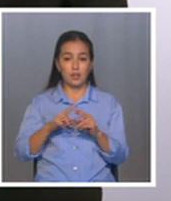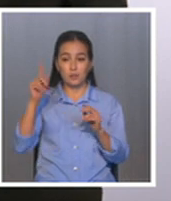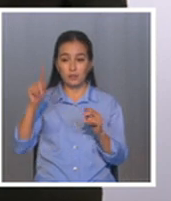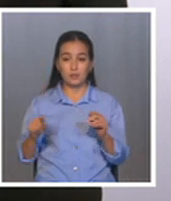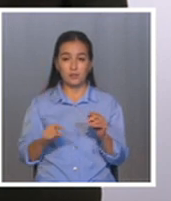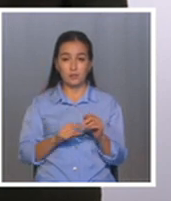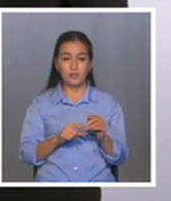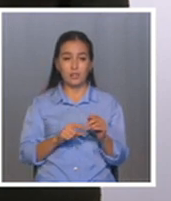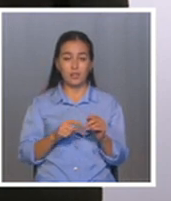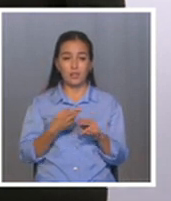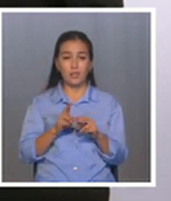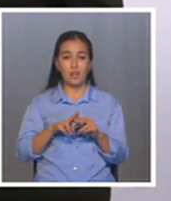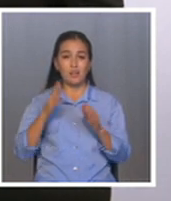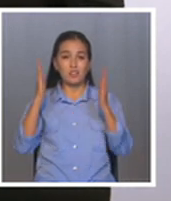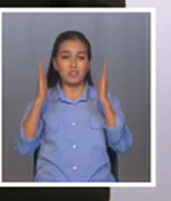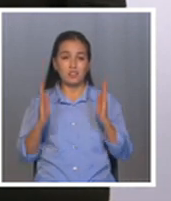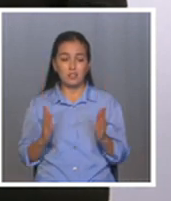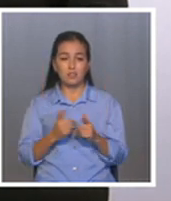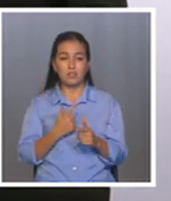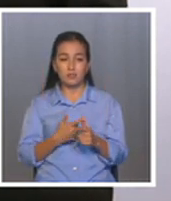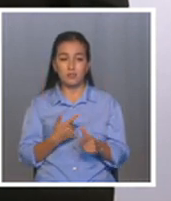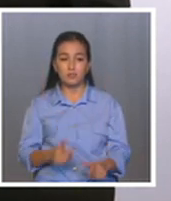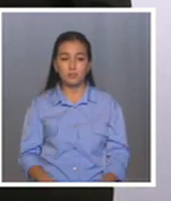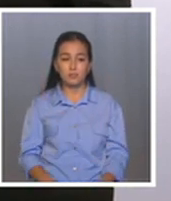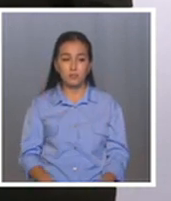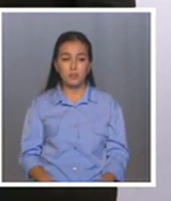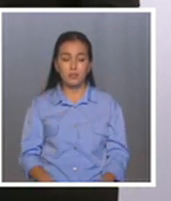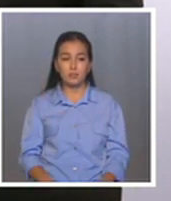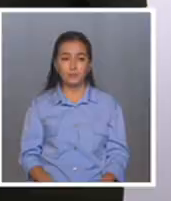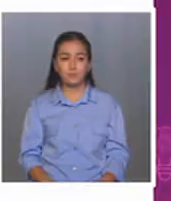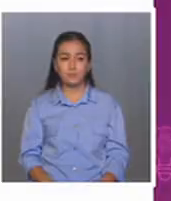призма қырлары деп атайды. Призма қырлары.